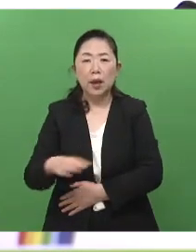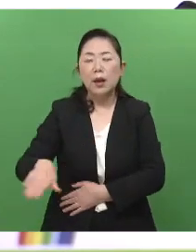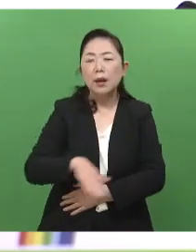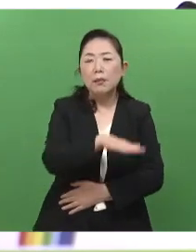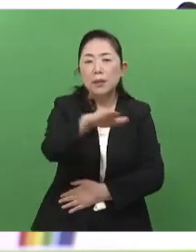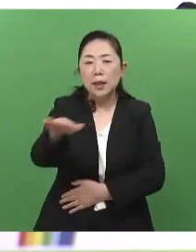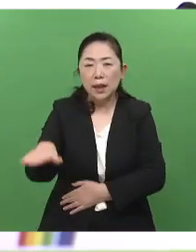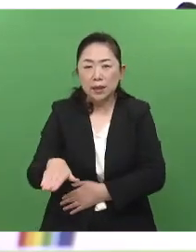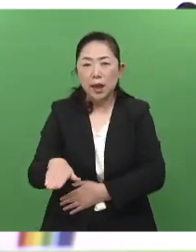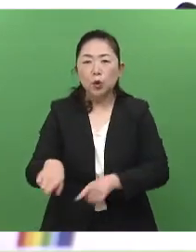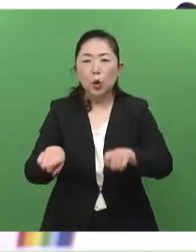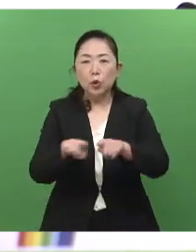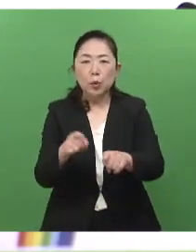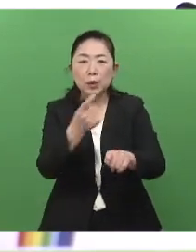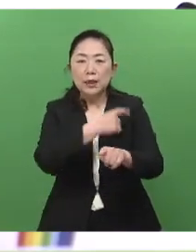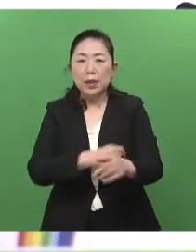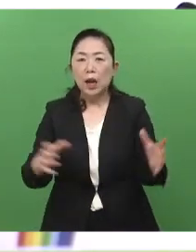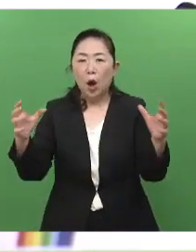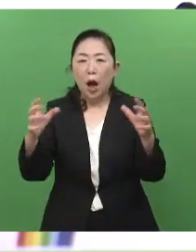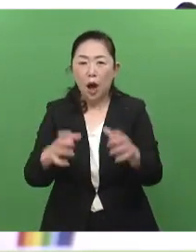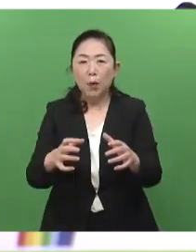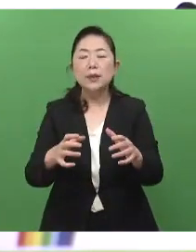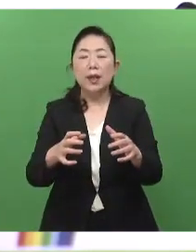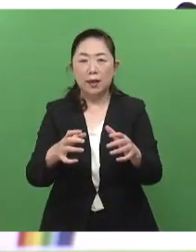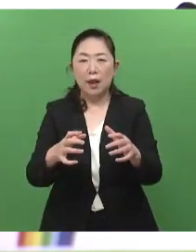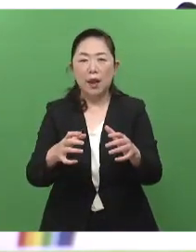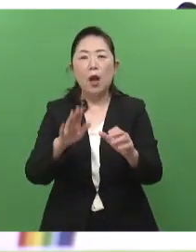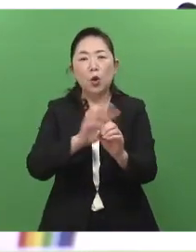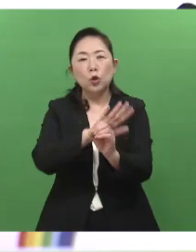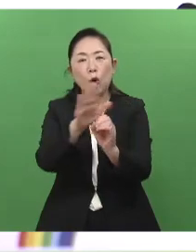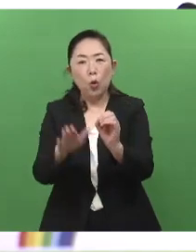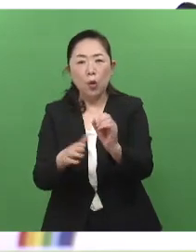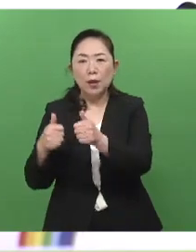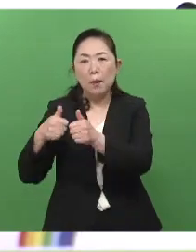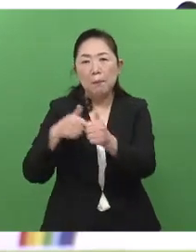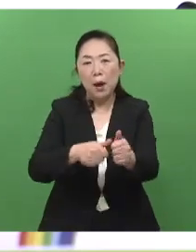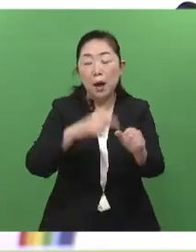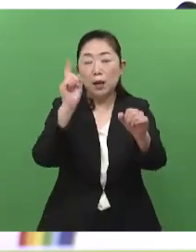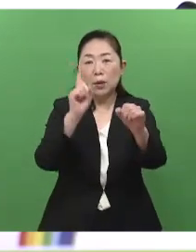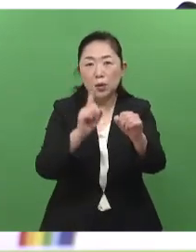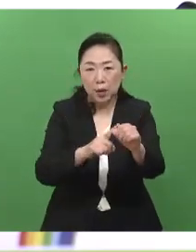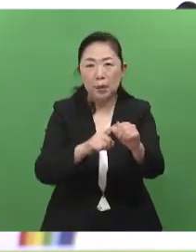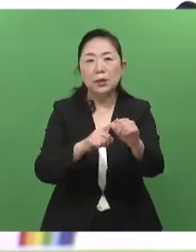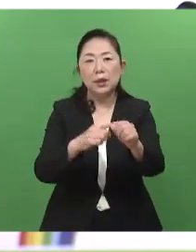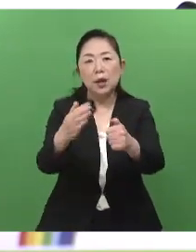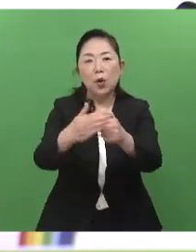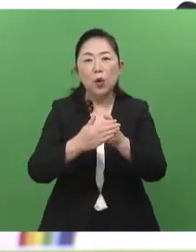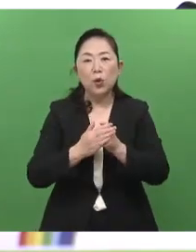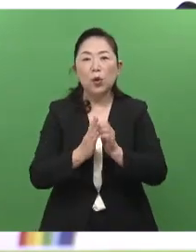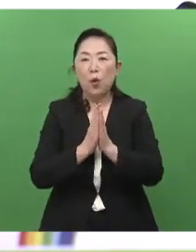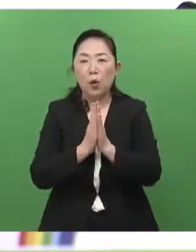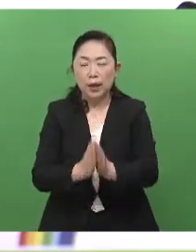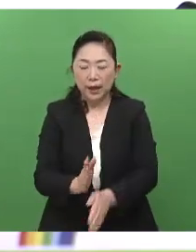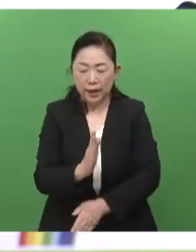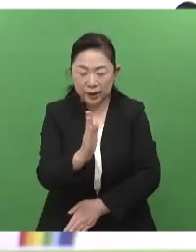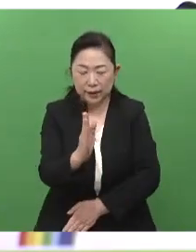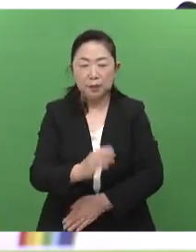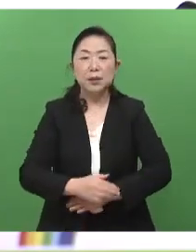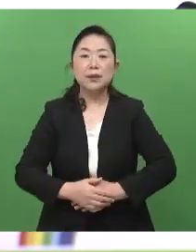を結集できる、そのような期間にできますように、よろしくお願いを申し上げます。私から以上です